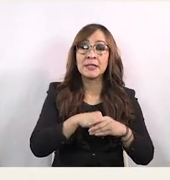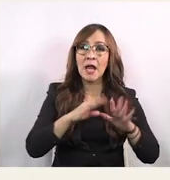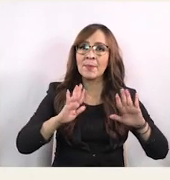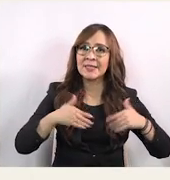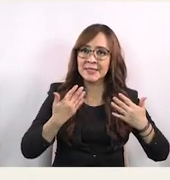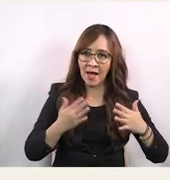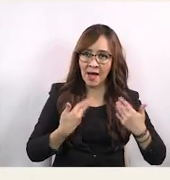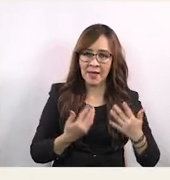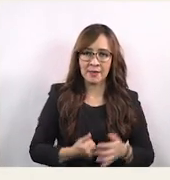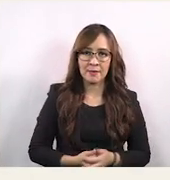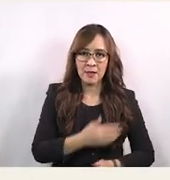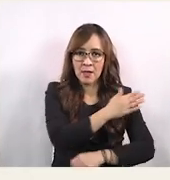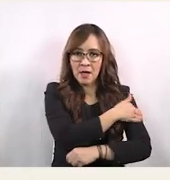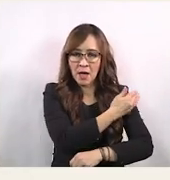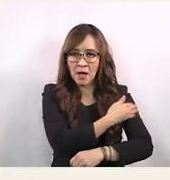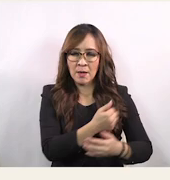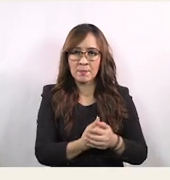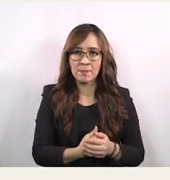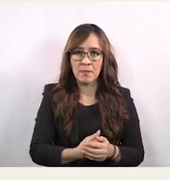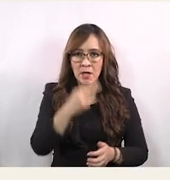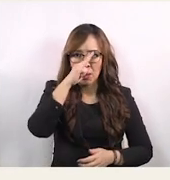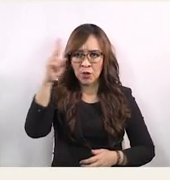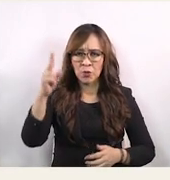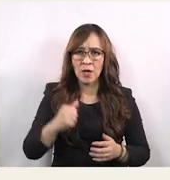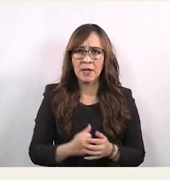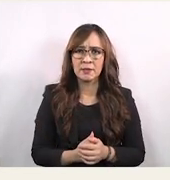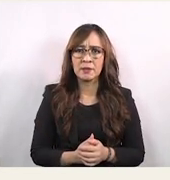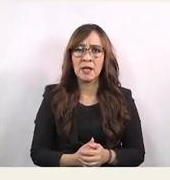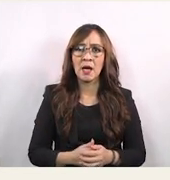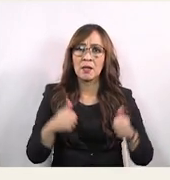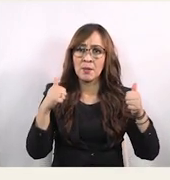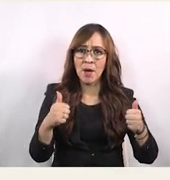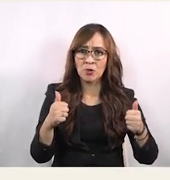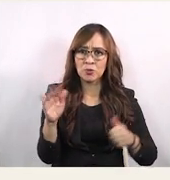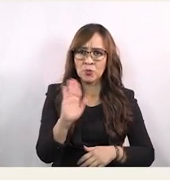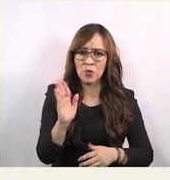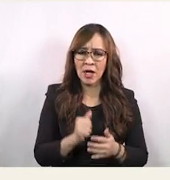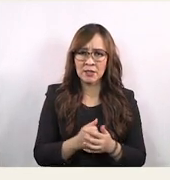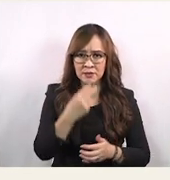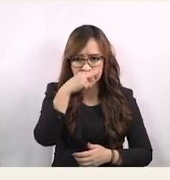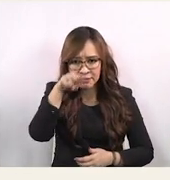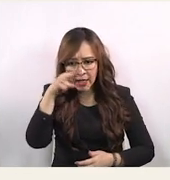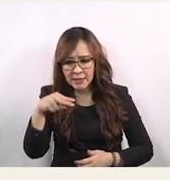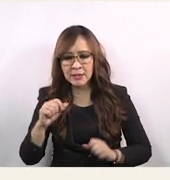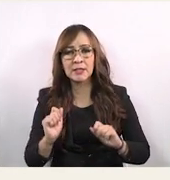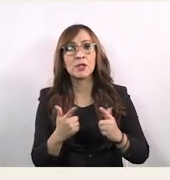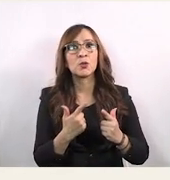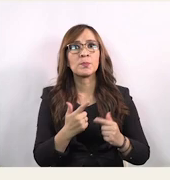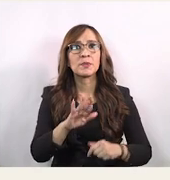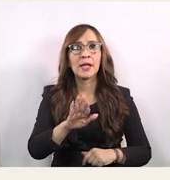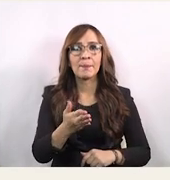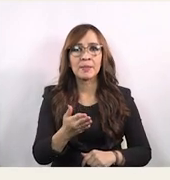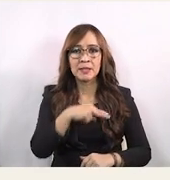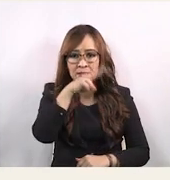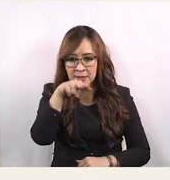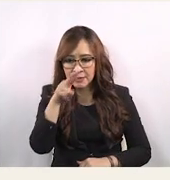bilang gini hamba Tuhan yang berkualitas orang benar yang berkualitas bukan cari hidup Hai tapi